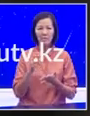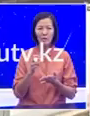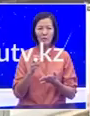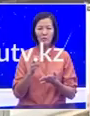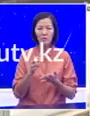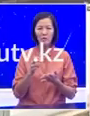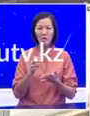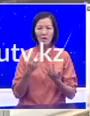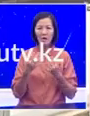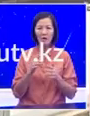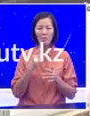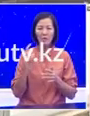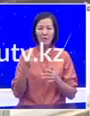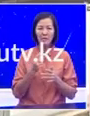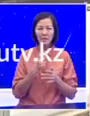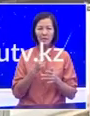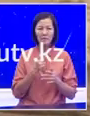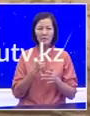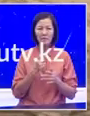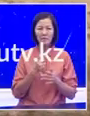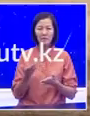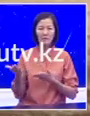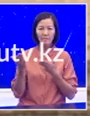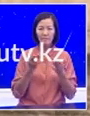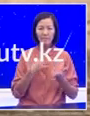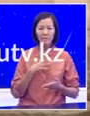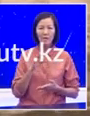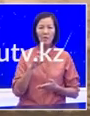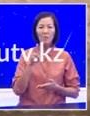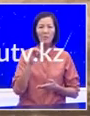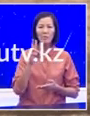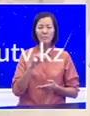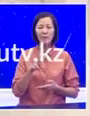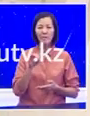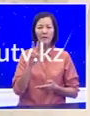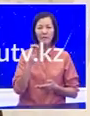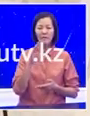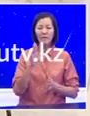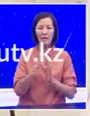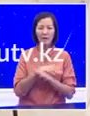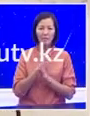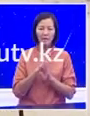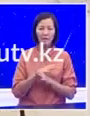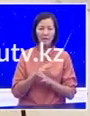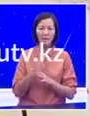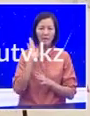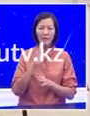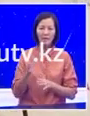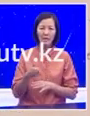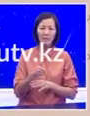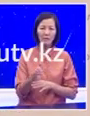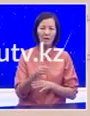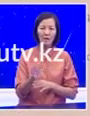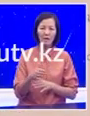фермерлер жұмысқа шақырамыз. Оспанова Development Қапшағайда теңіз балығы өсірілмек, өндірістік